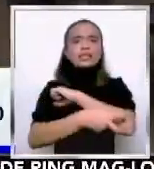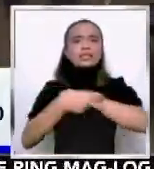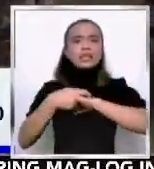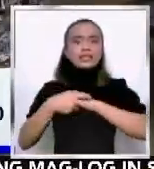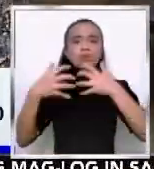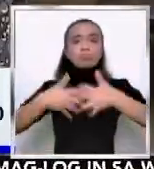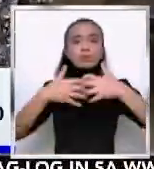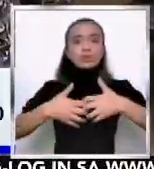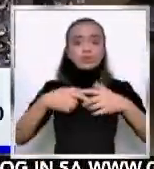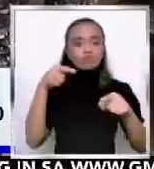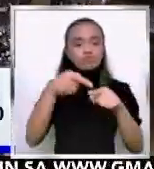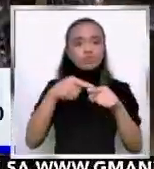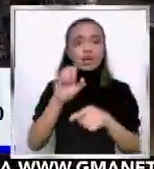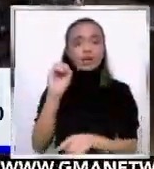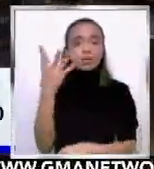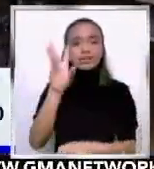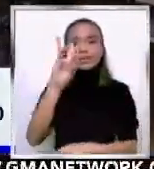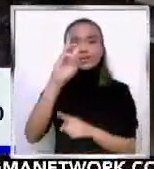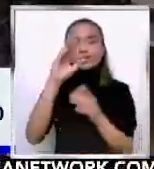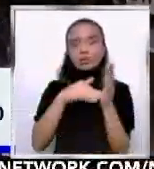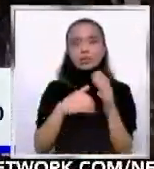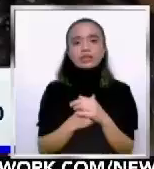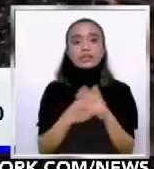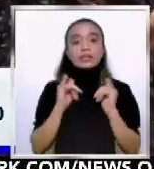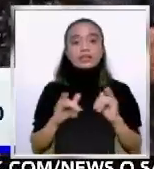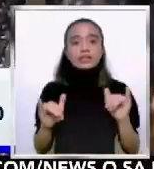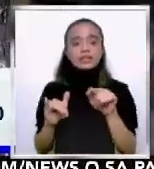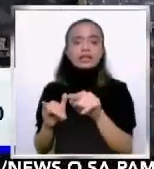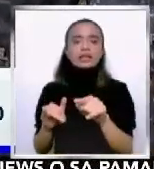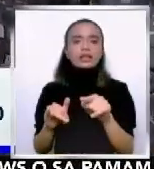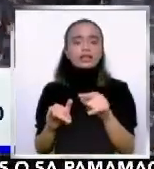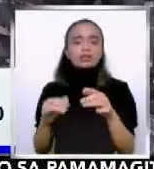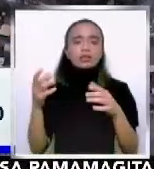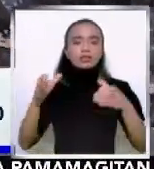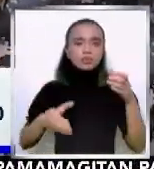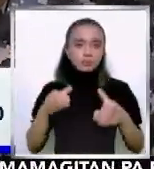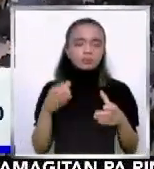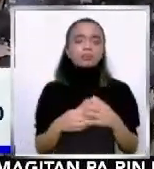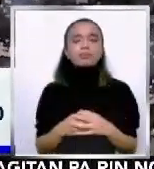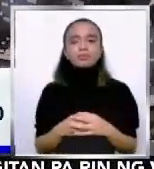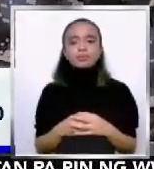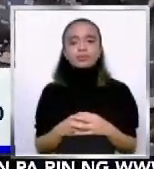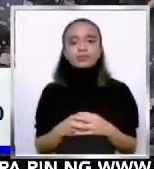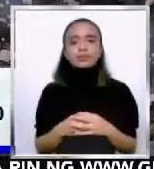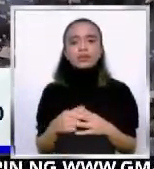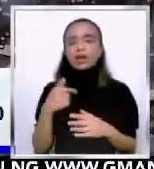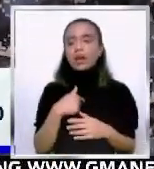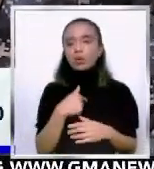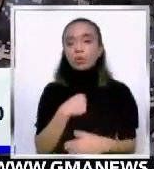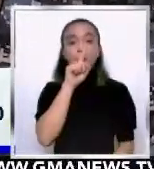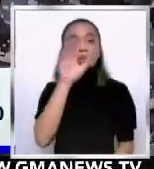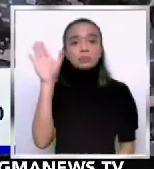ng 6,000 piso. Haharapin pa rin daw ni Ezekiel ang kaso laban sa kanya. Pinapangako ko po sa kanya, hindi na po ako makukulong